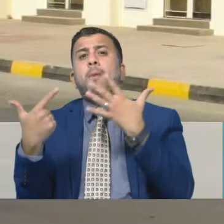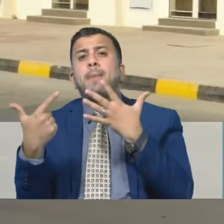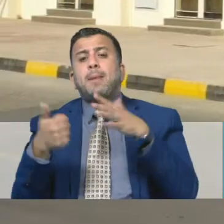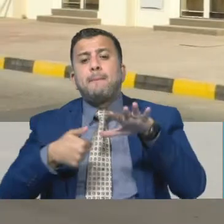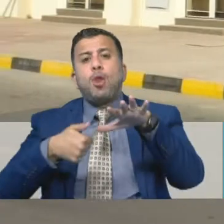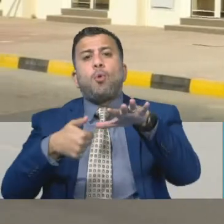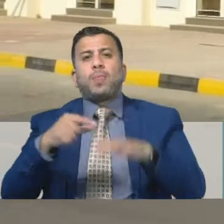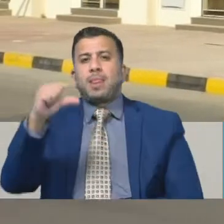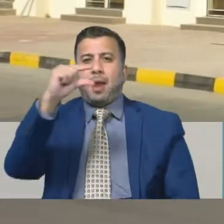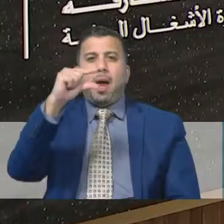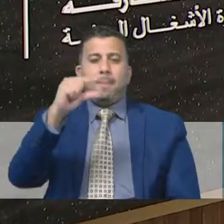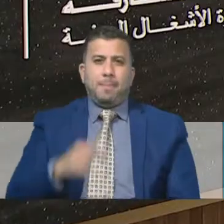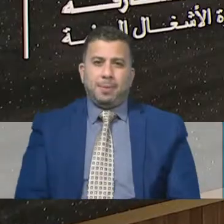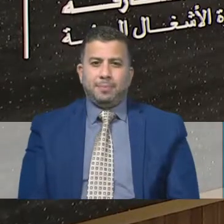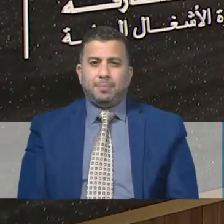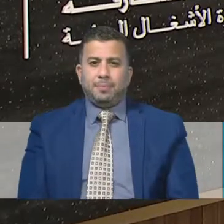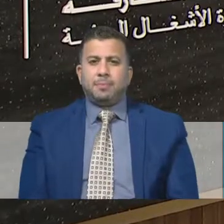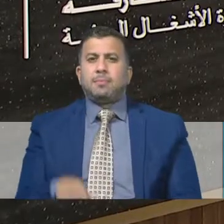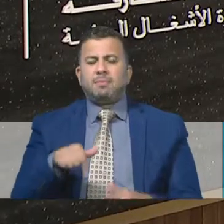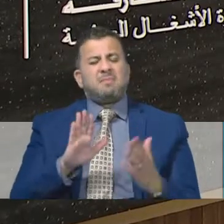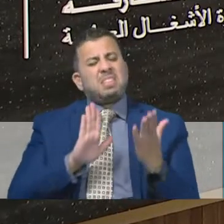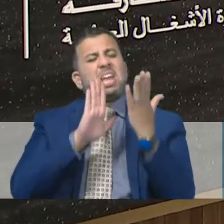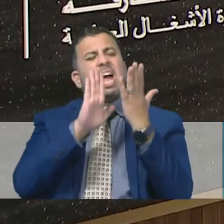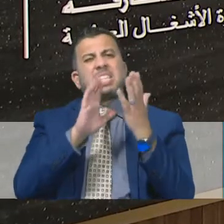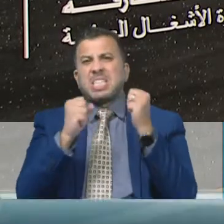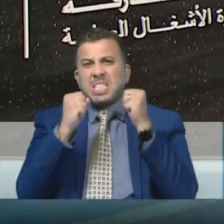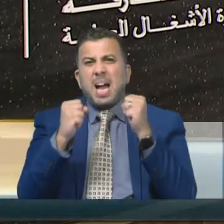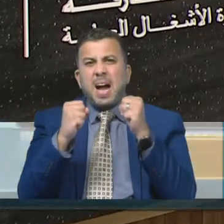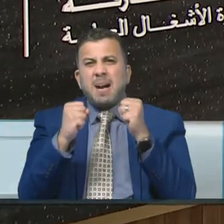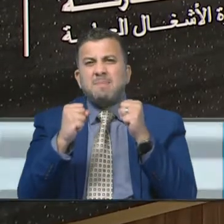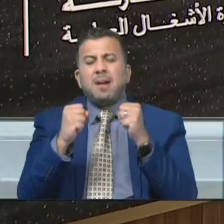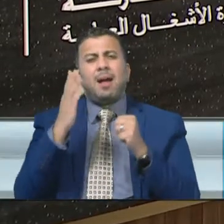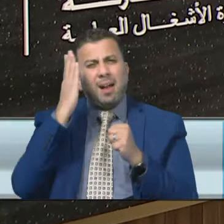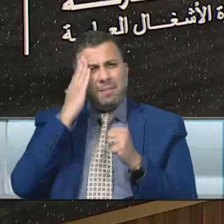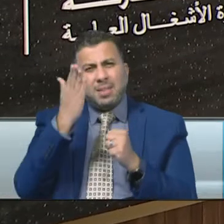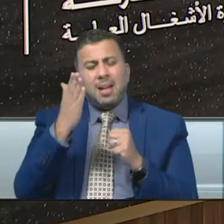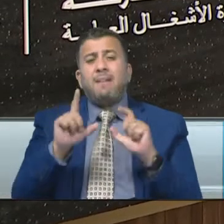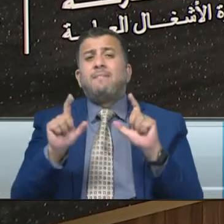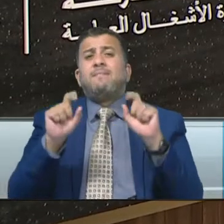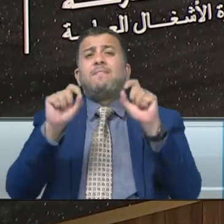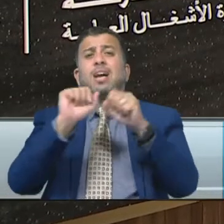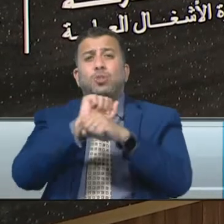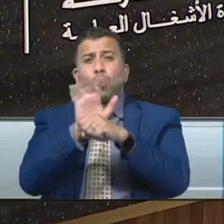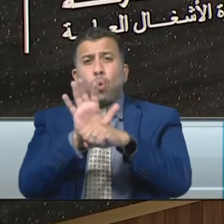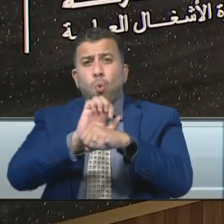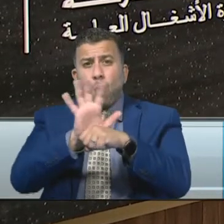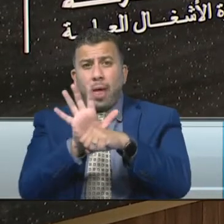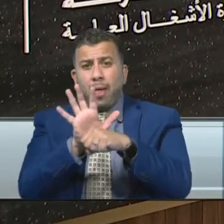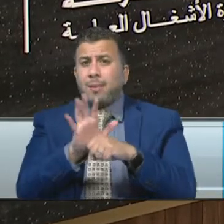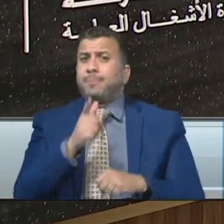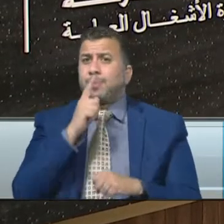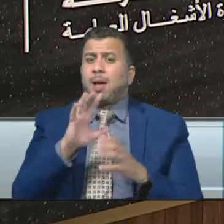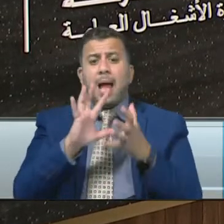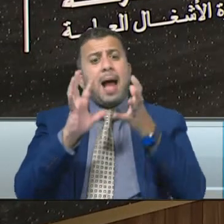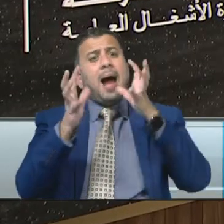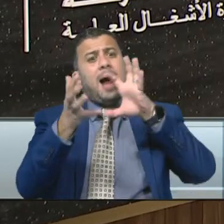1,700,000,000 درهم. بالرغم من التحديات والصعوبات اللي واجهتنا من جراء جائحة كورونا اللي اجتاحت